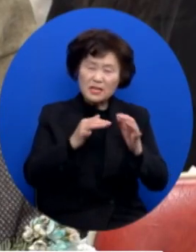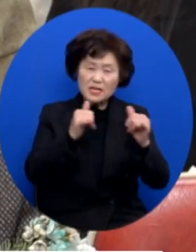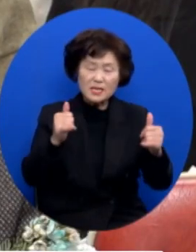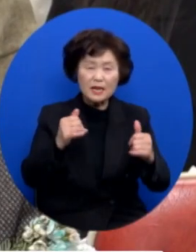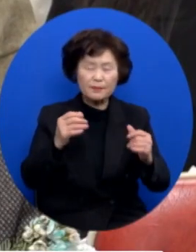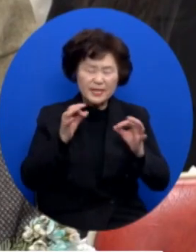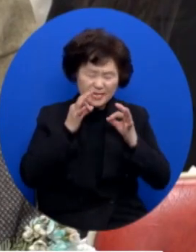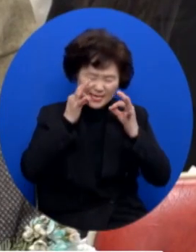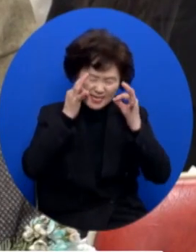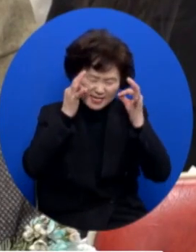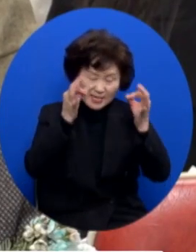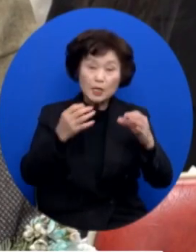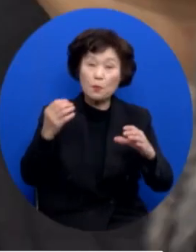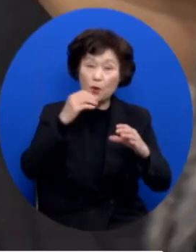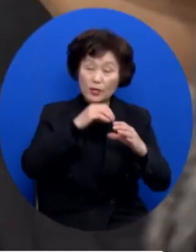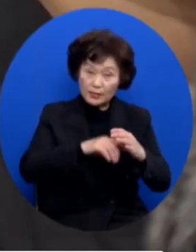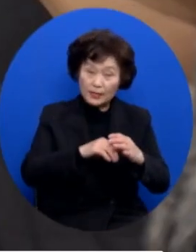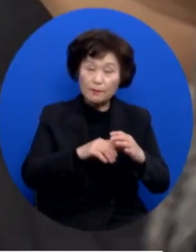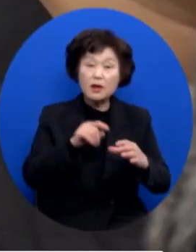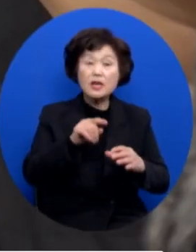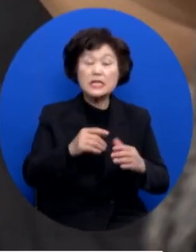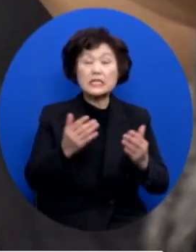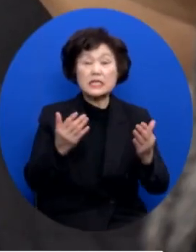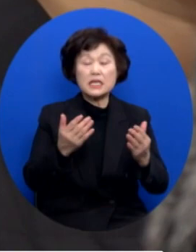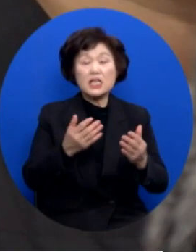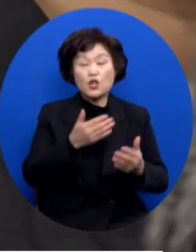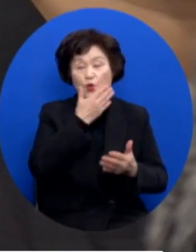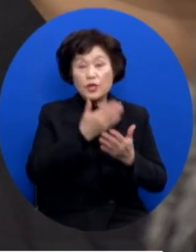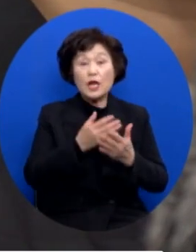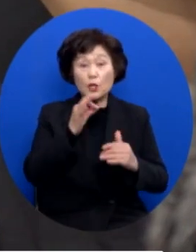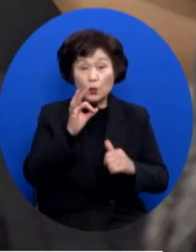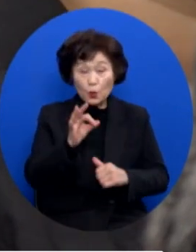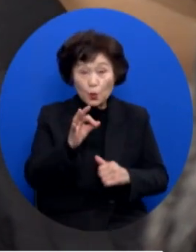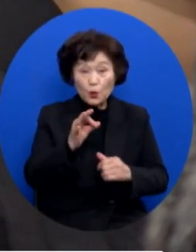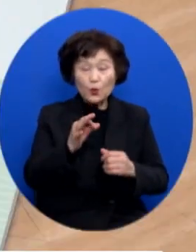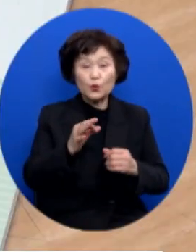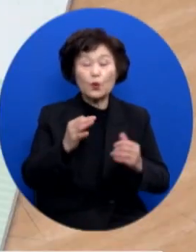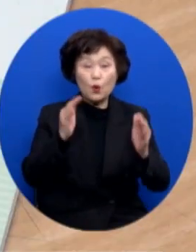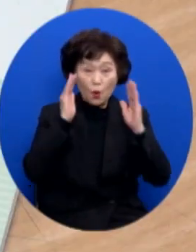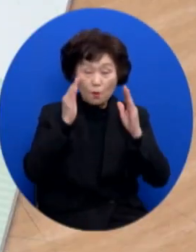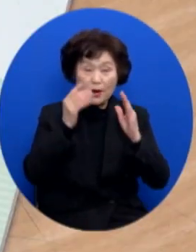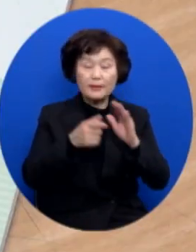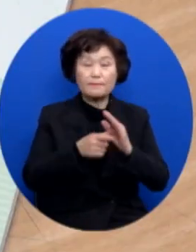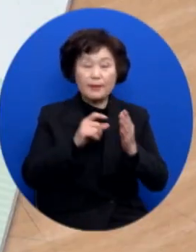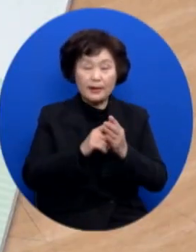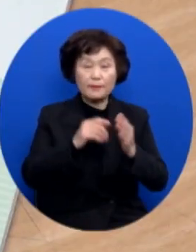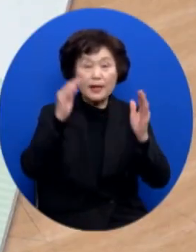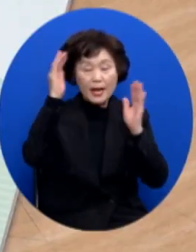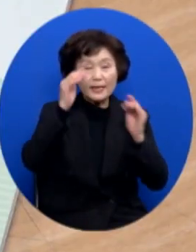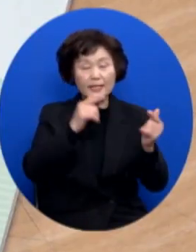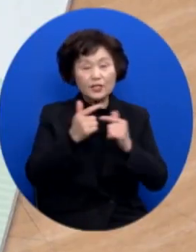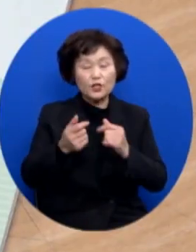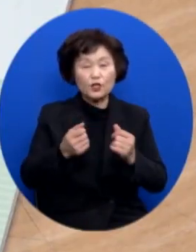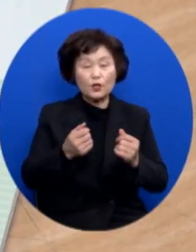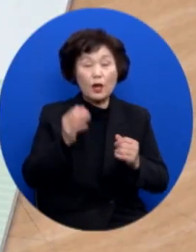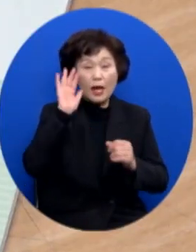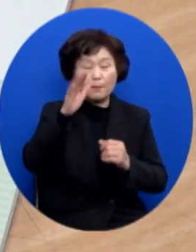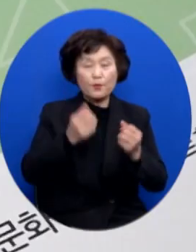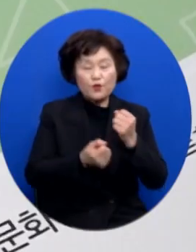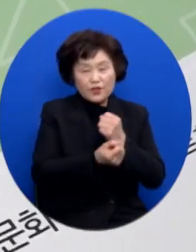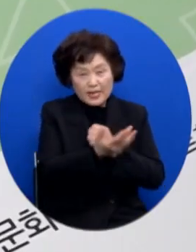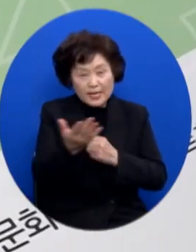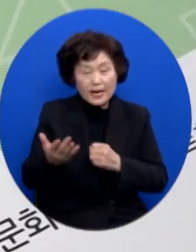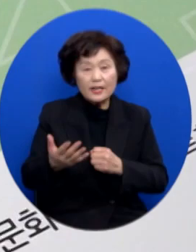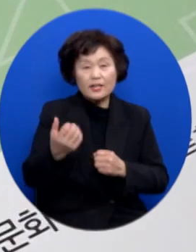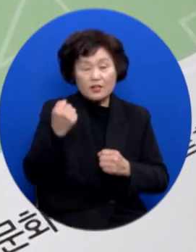있다며 소중한 뜻이 깃든 장학금인 만큼 장학생들이 학업에 매진해 영향력을 갖추길 바란다고 격려했습니다.